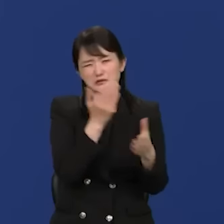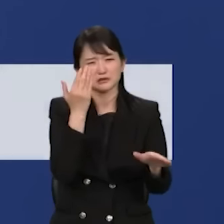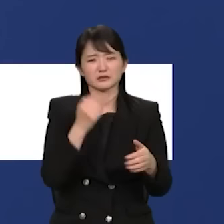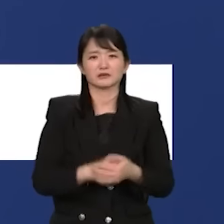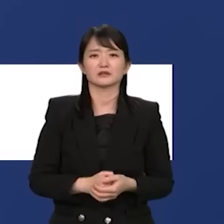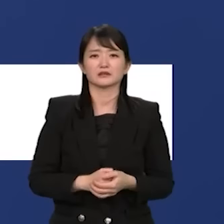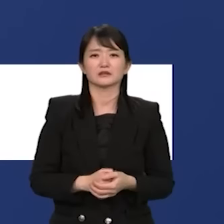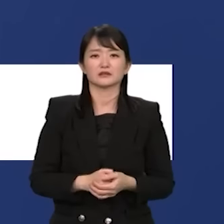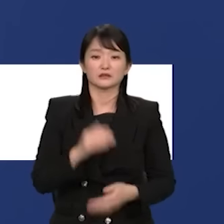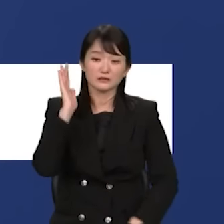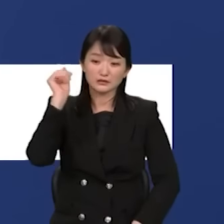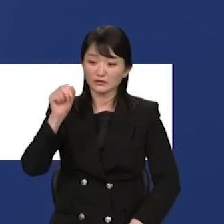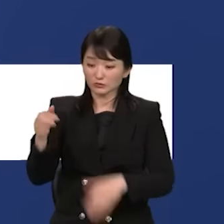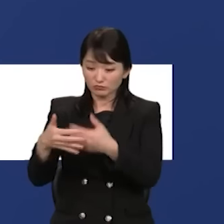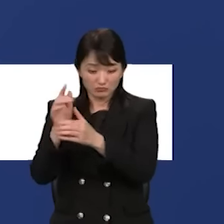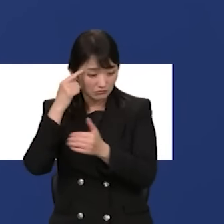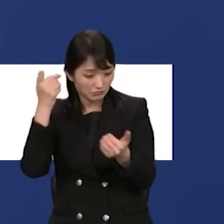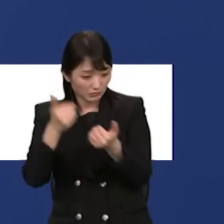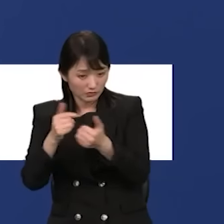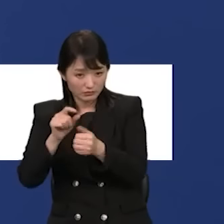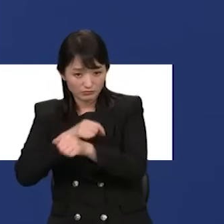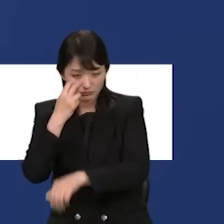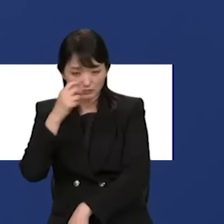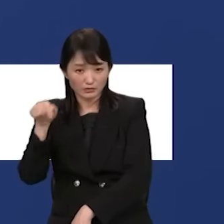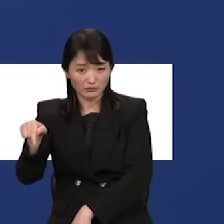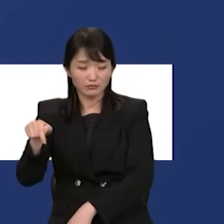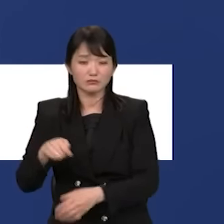대통령과 여당이 반대하는 그 특검을